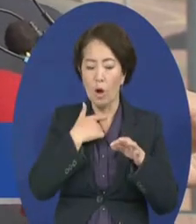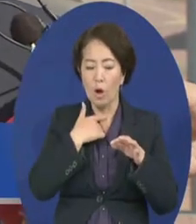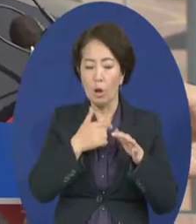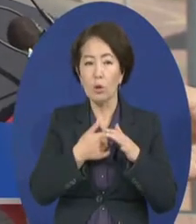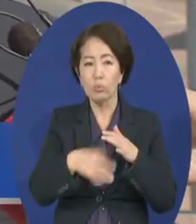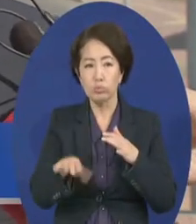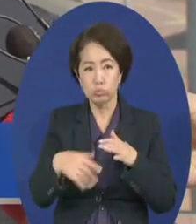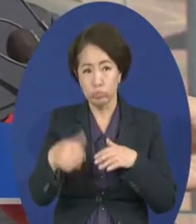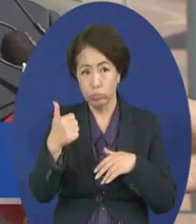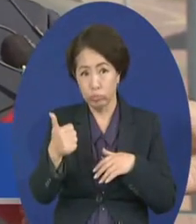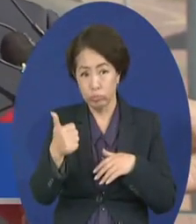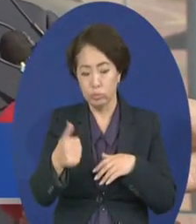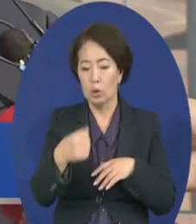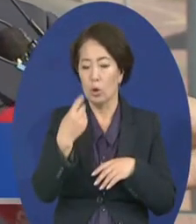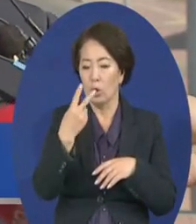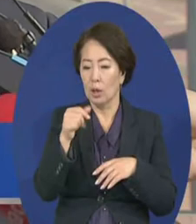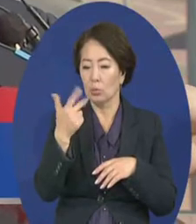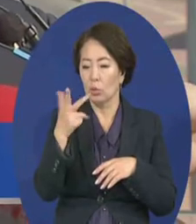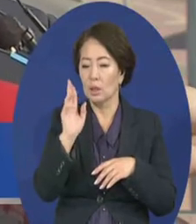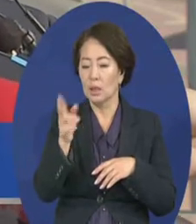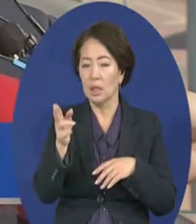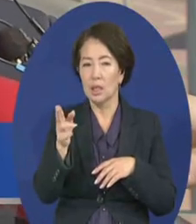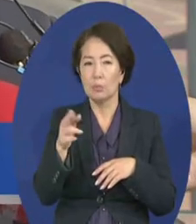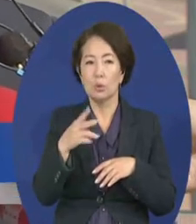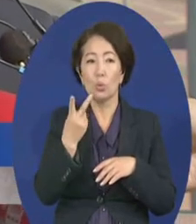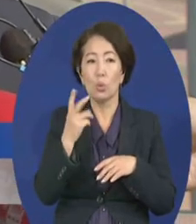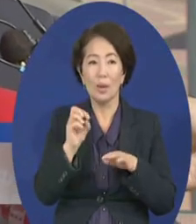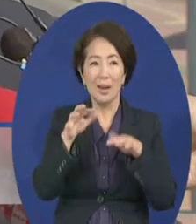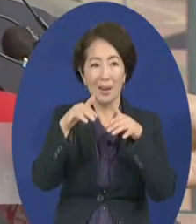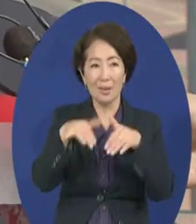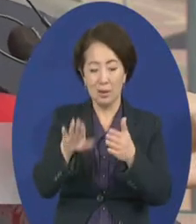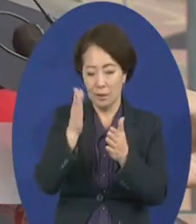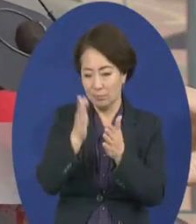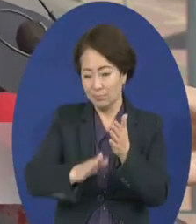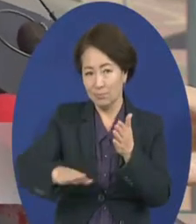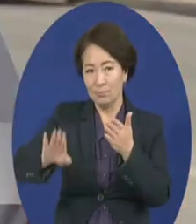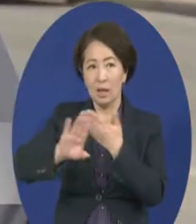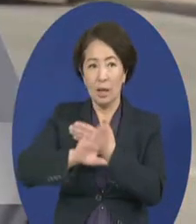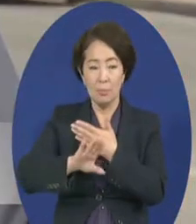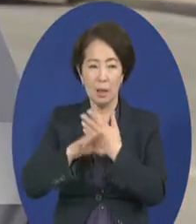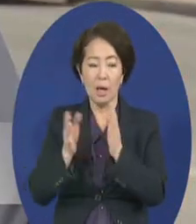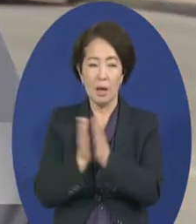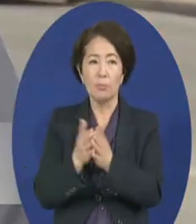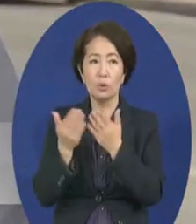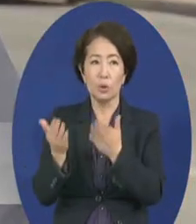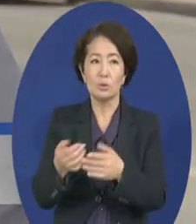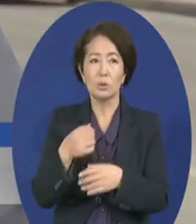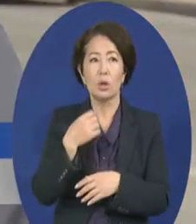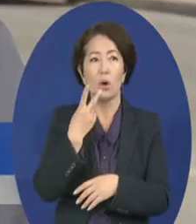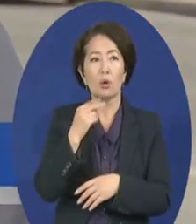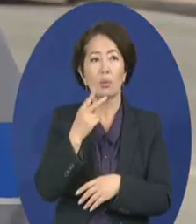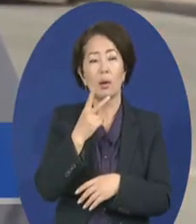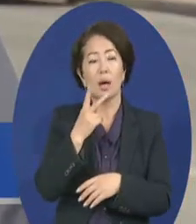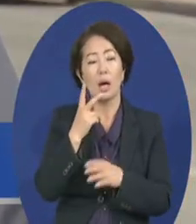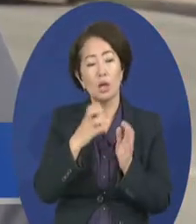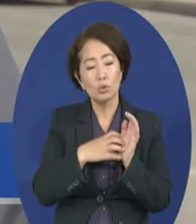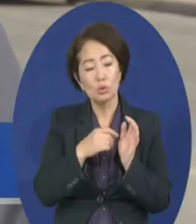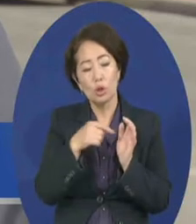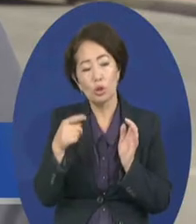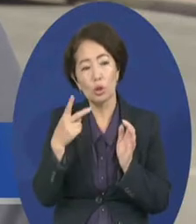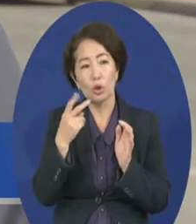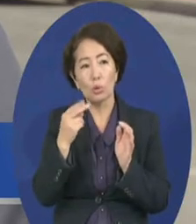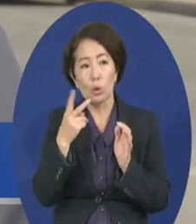зайлуулах системтэй 2.3 км үерийн 70 шуудуутайгаа хамт хүлээлгэж өгч байна. 19-оос одоо 21 он Сангийн хайрханд